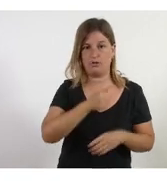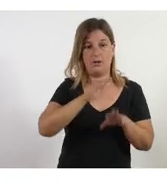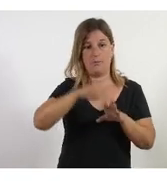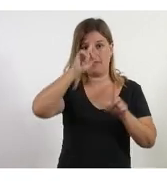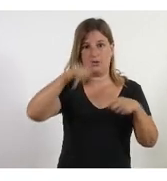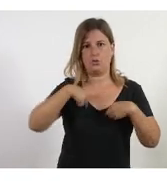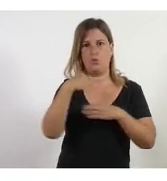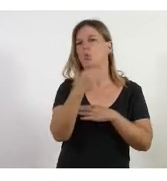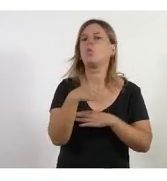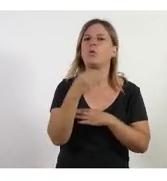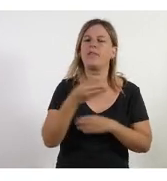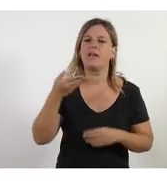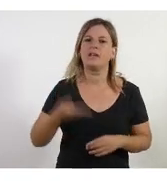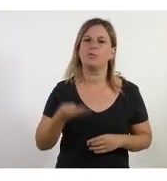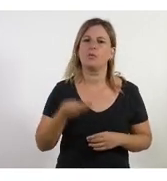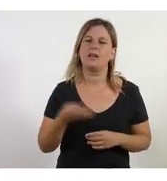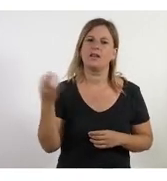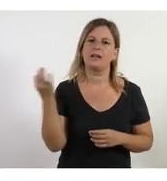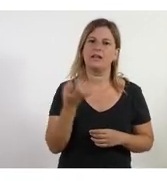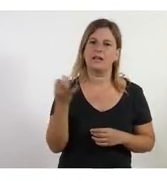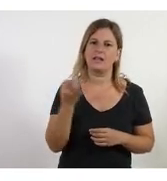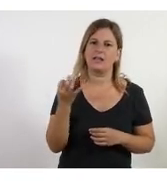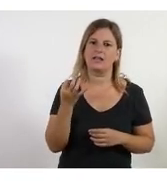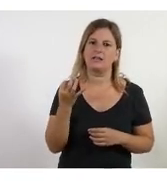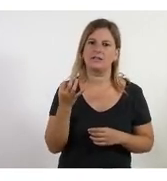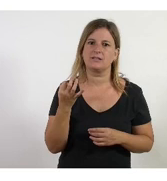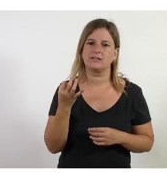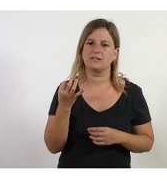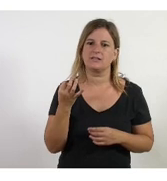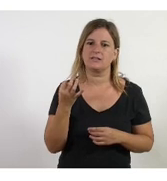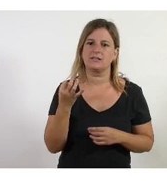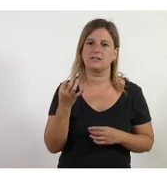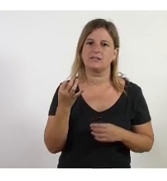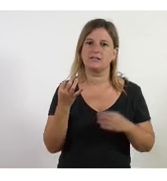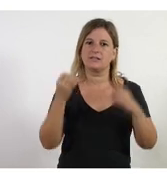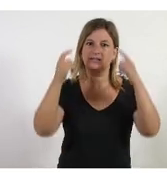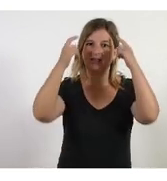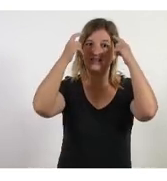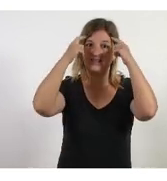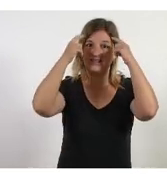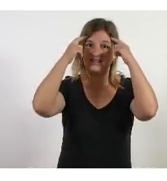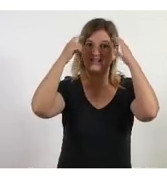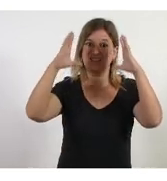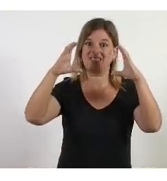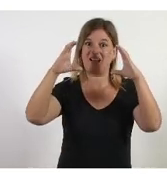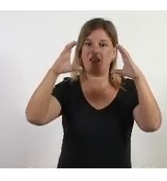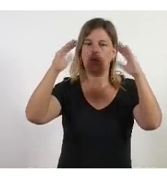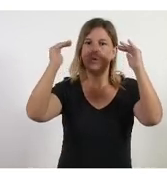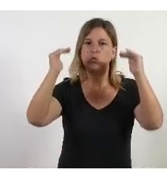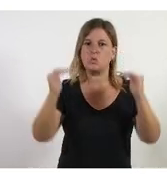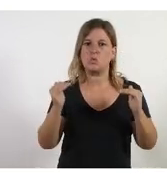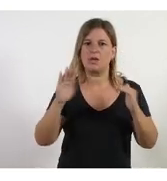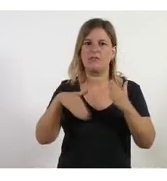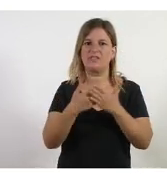Per cuidar-te tu, una de les coses que hem de fer és baixar la vibració d'aquí al nivell Z, al nivell